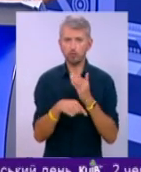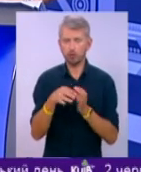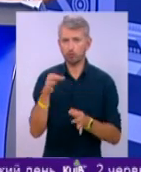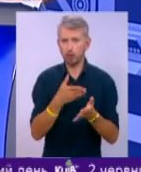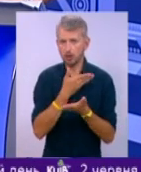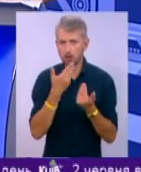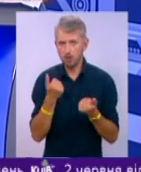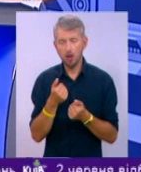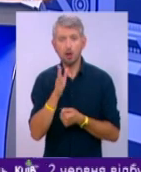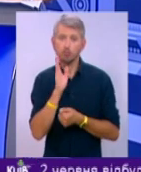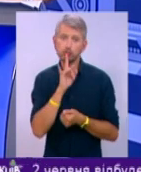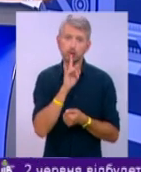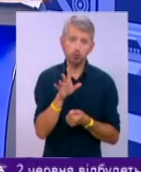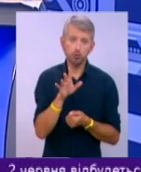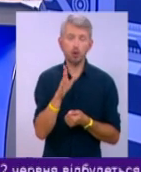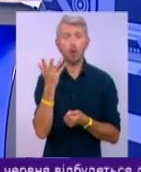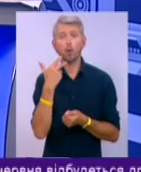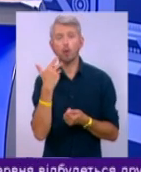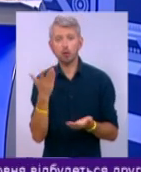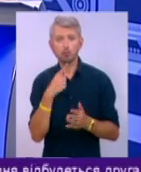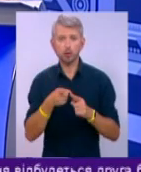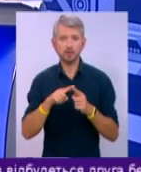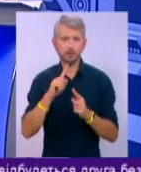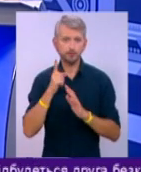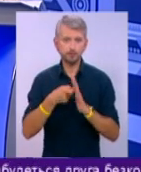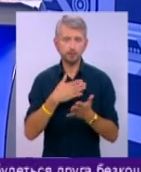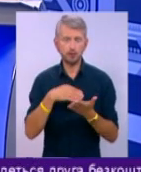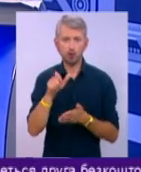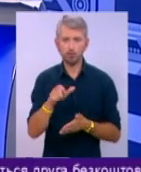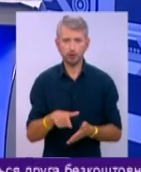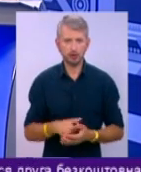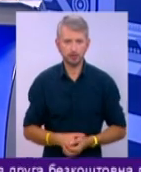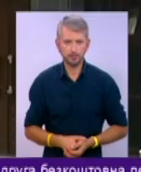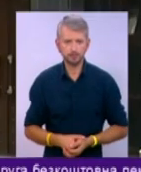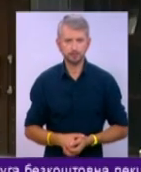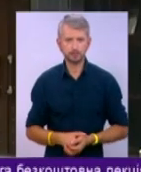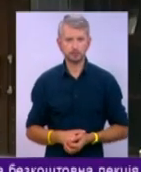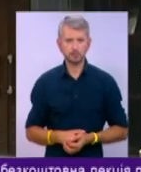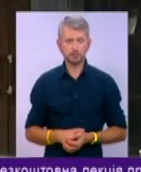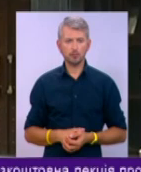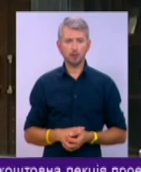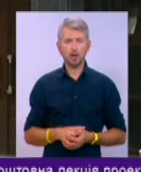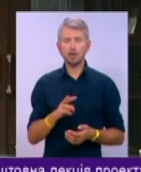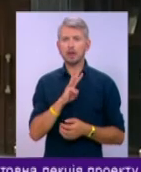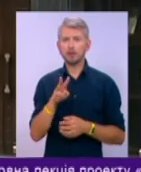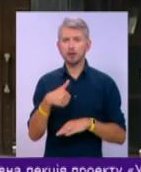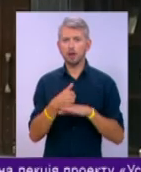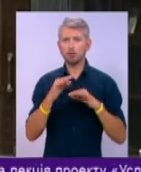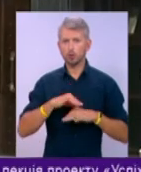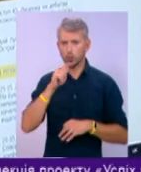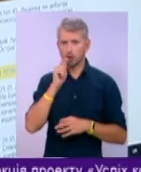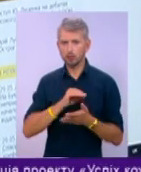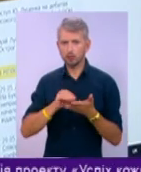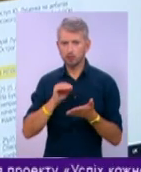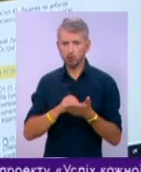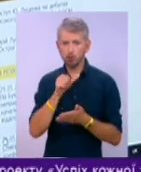судах немає. Чи будуть і коли? Про це з'ясовувала Оксана Цибуля. На сайті Генпрокуратури України зазначають,